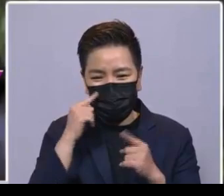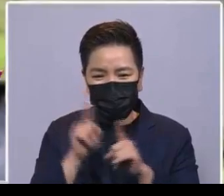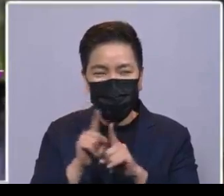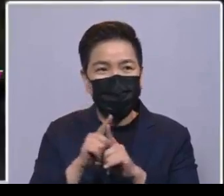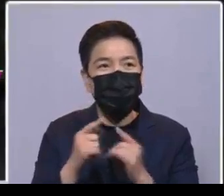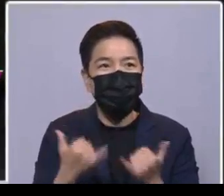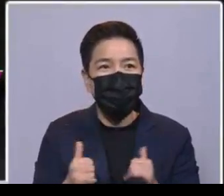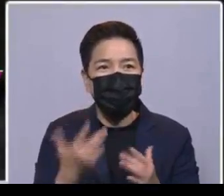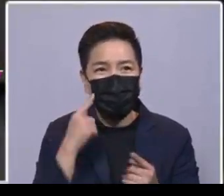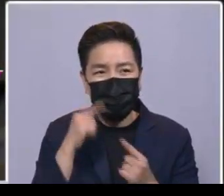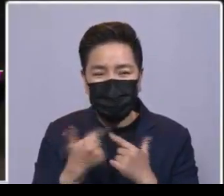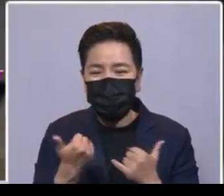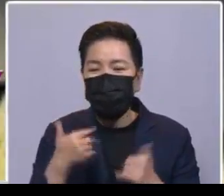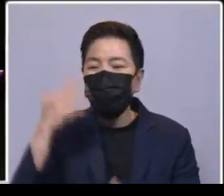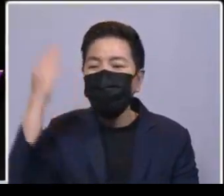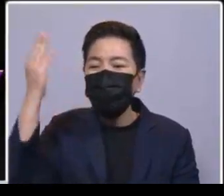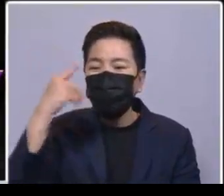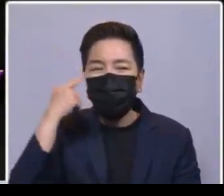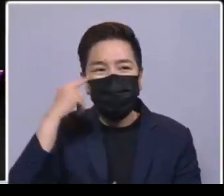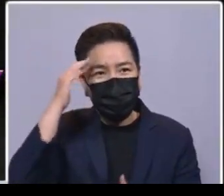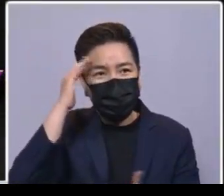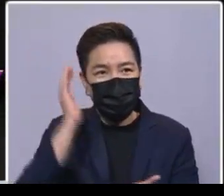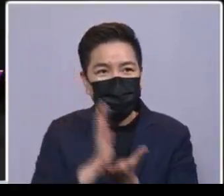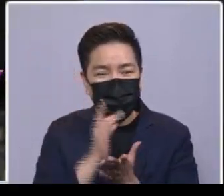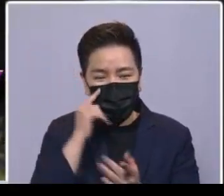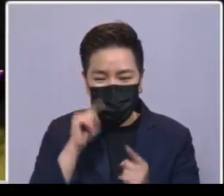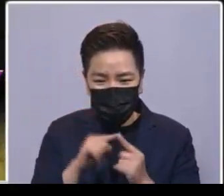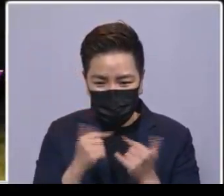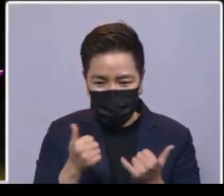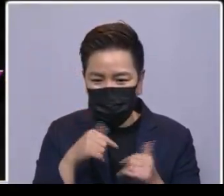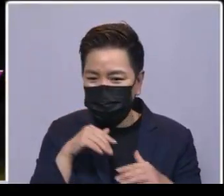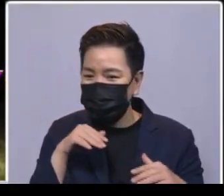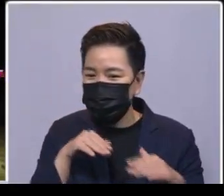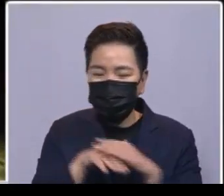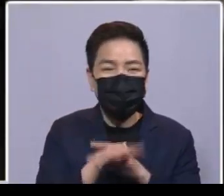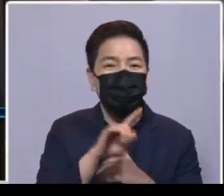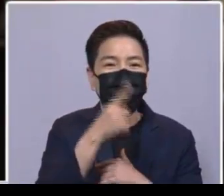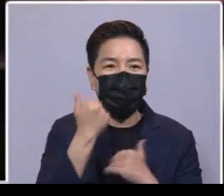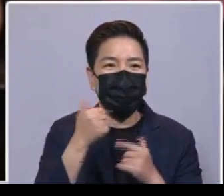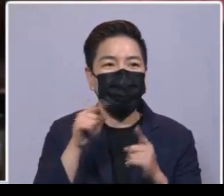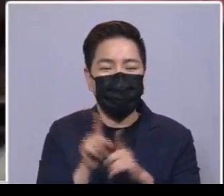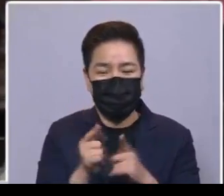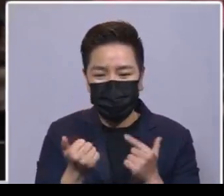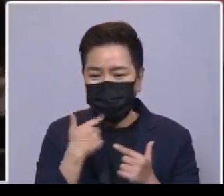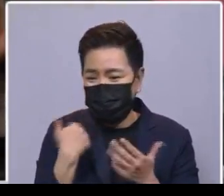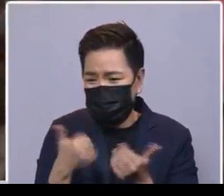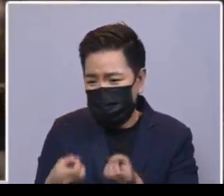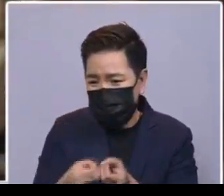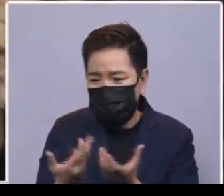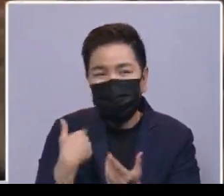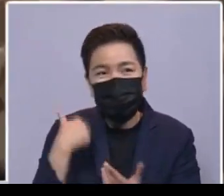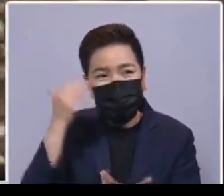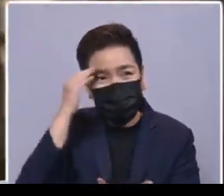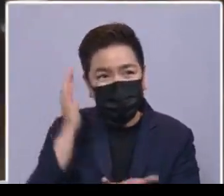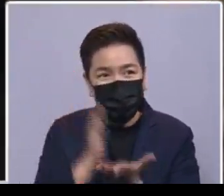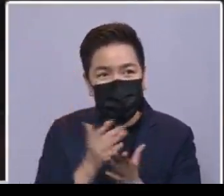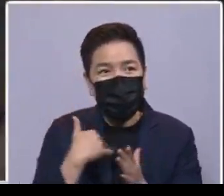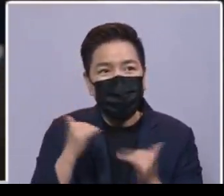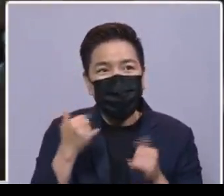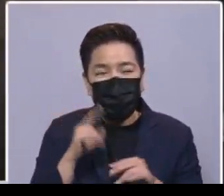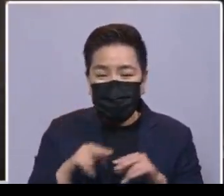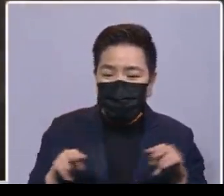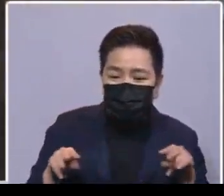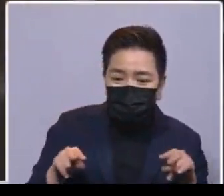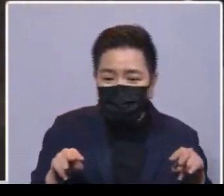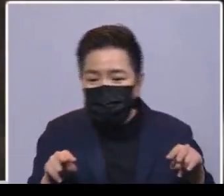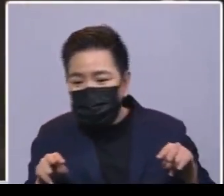ไม่ได้เล่นนะมานั่งรับลมพอตำรวจมาไปก่อนเลยค่ะกระจัดกระจายแต่ก็ไม่ได้เล่นนะตำรวจถาม มันคือมีบางคนมาอ้